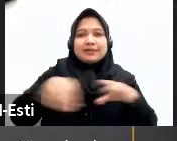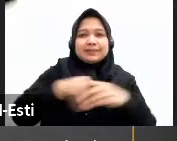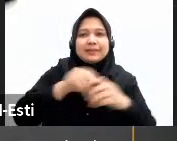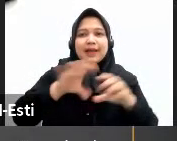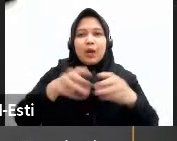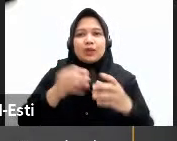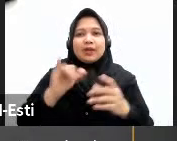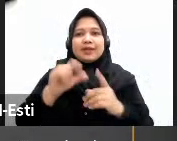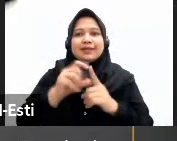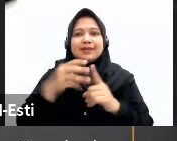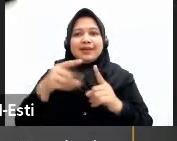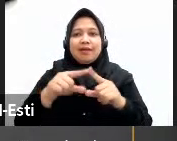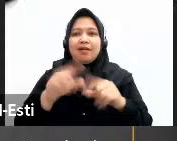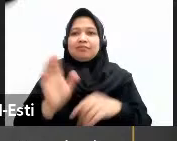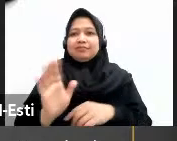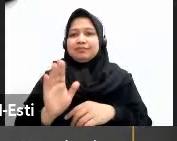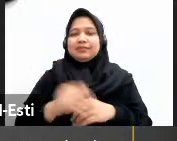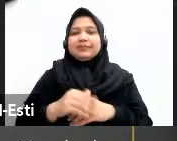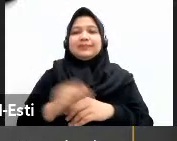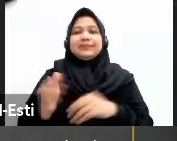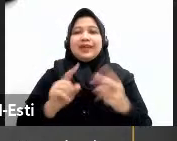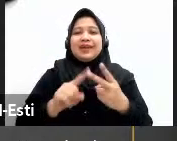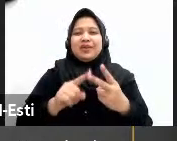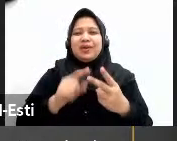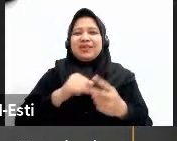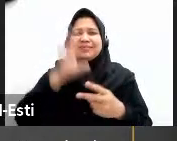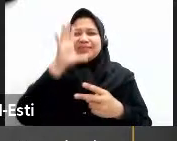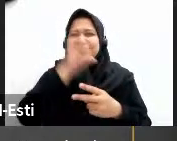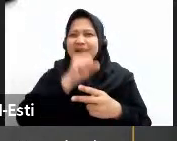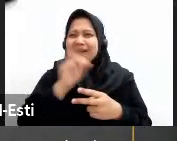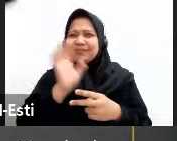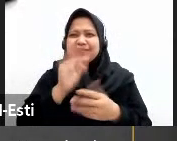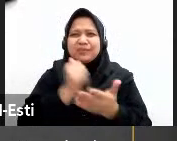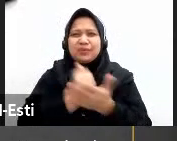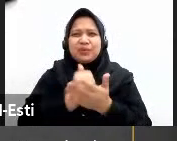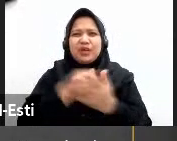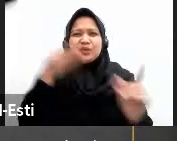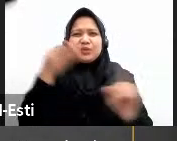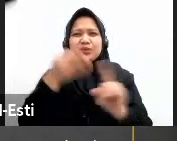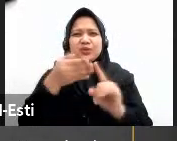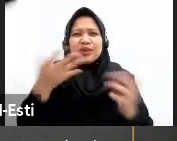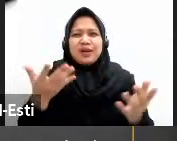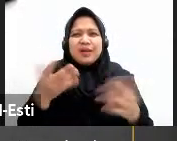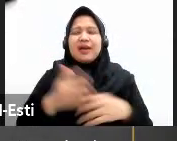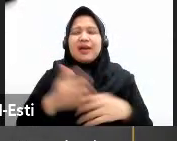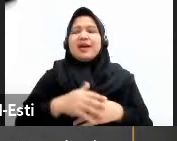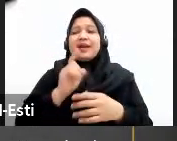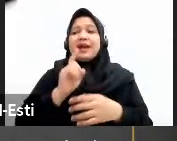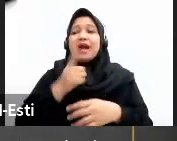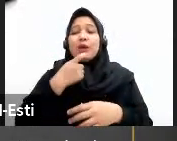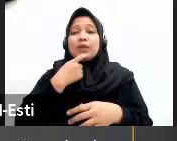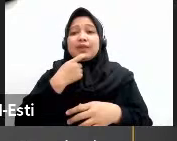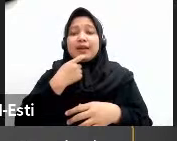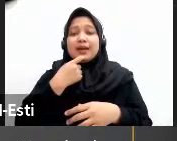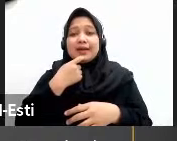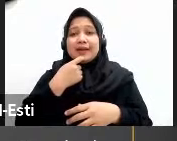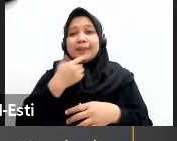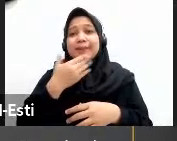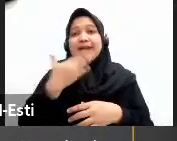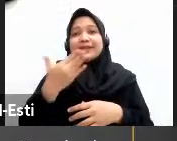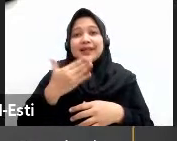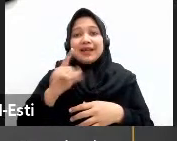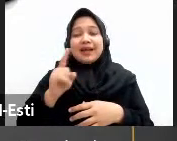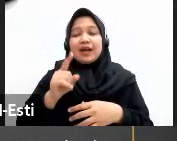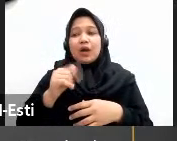yang kedua saya agak kurang paham sebetulnya arahnya kemana gitu ya kalau the dengan eh biasanya untuk